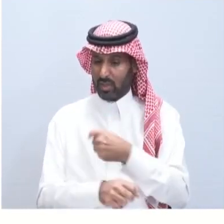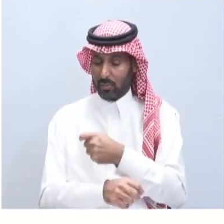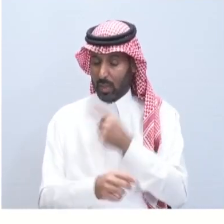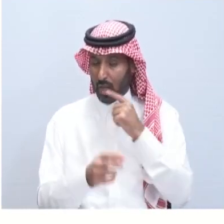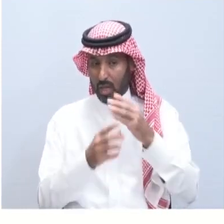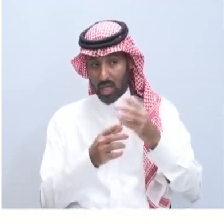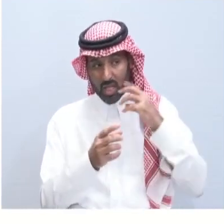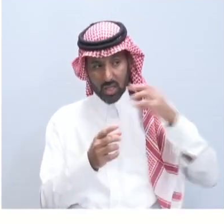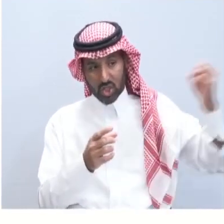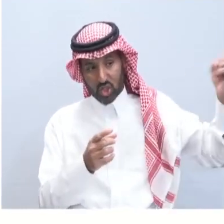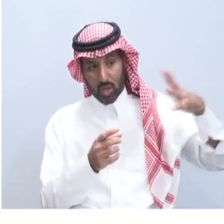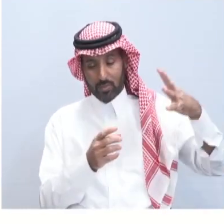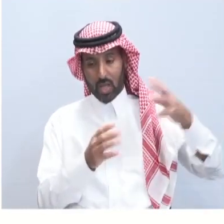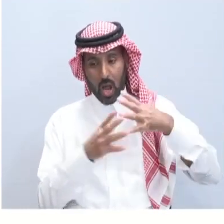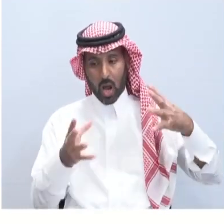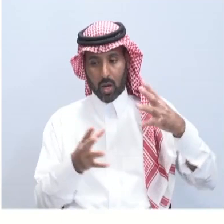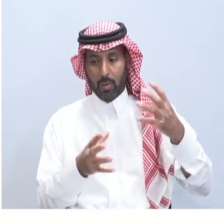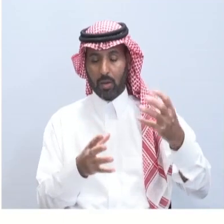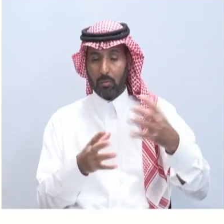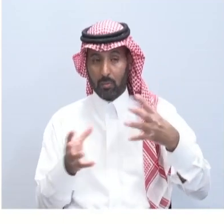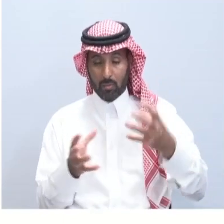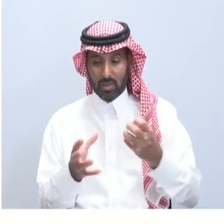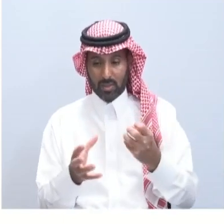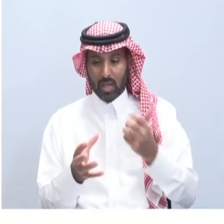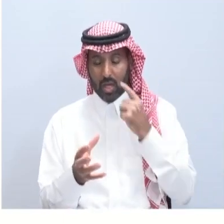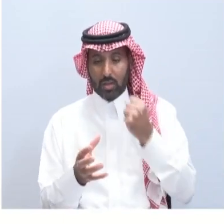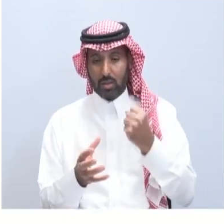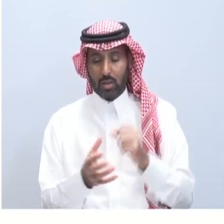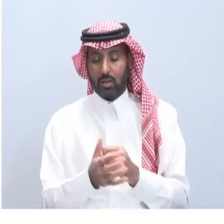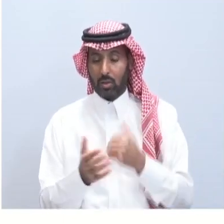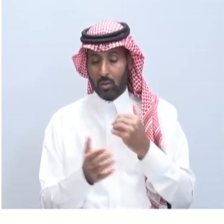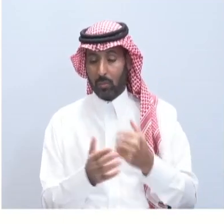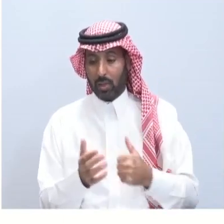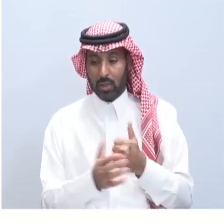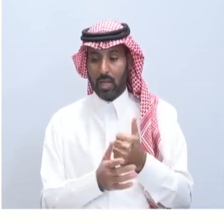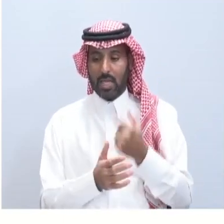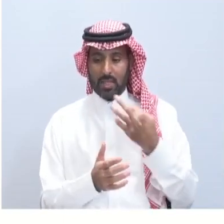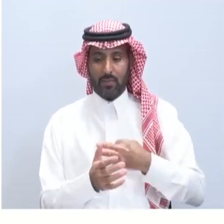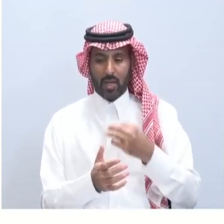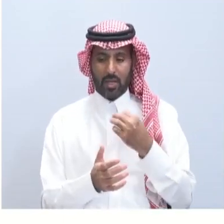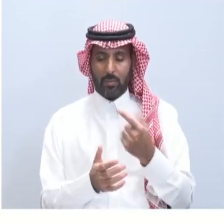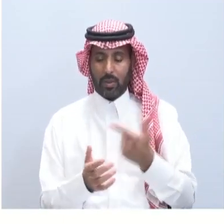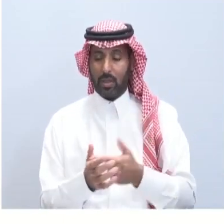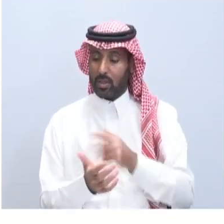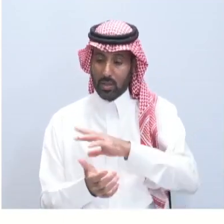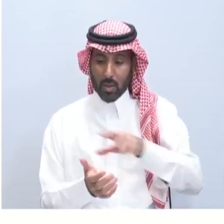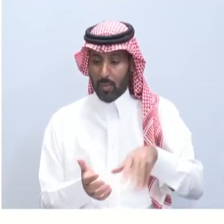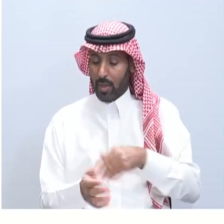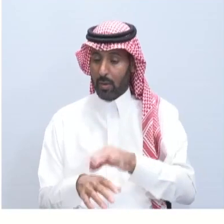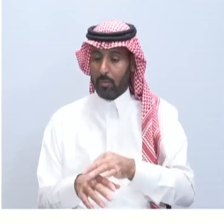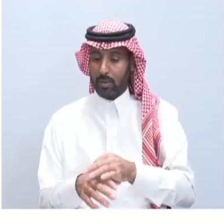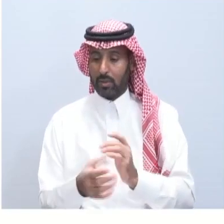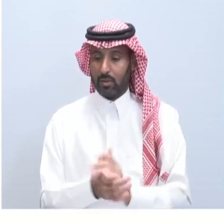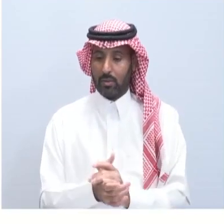بانها تعد الشمس اكبر مصدر للطاقه لذلك يمكننا الاستفاده منها لتغطيه احتياجات الطاقه لجميع بني البشر